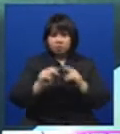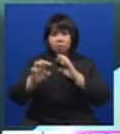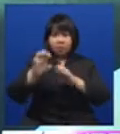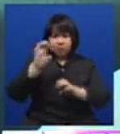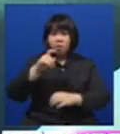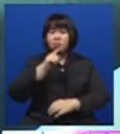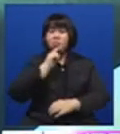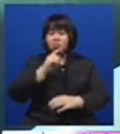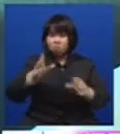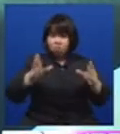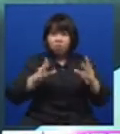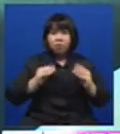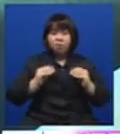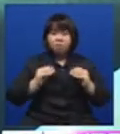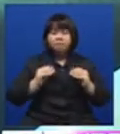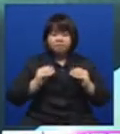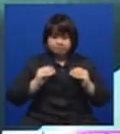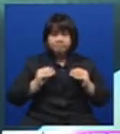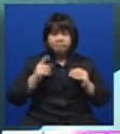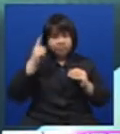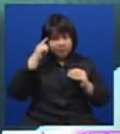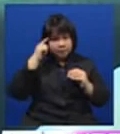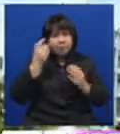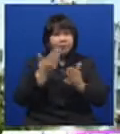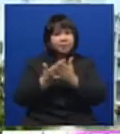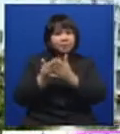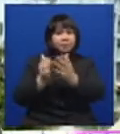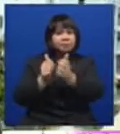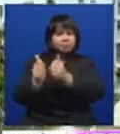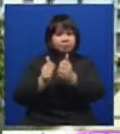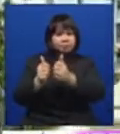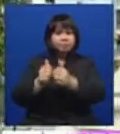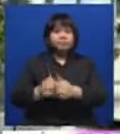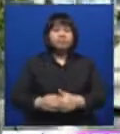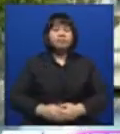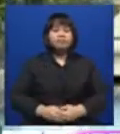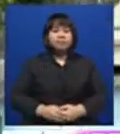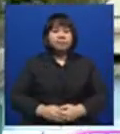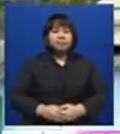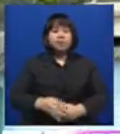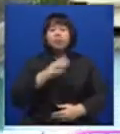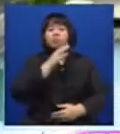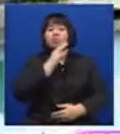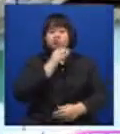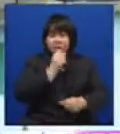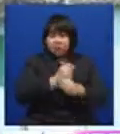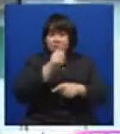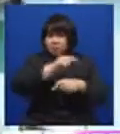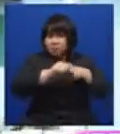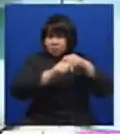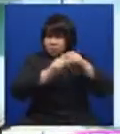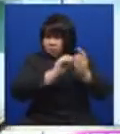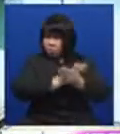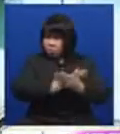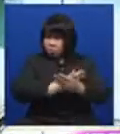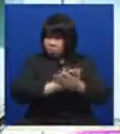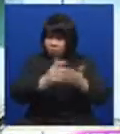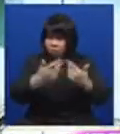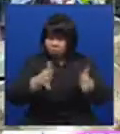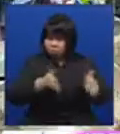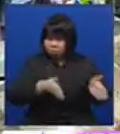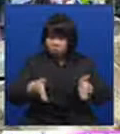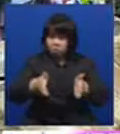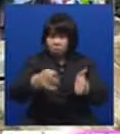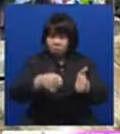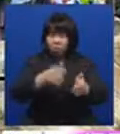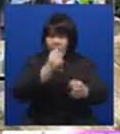ถ้าได้รับความเห็นชอบเราก็เอามาประกวดราคา เมื่อก่อสร้างแล้วเสร็จนายกังวานกล่าวว่าคลองลาดพร้าวจะระบาย